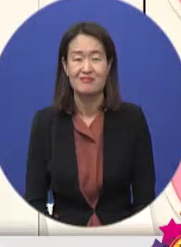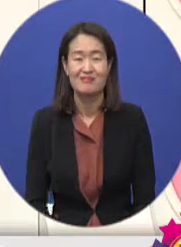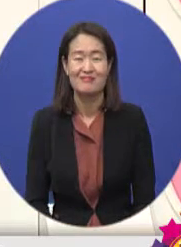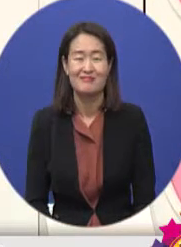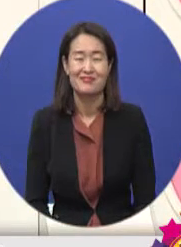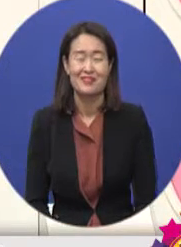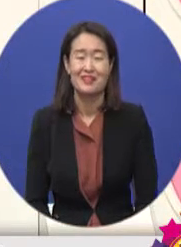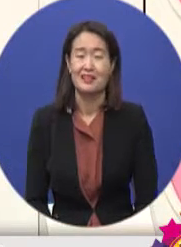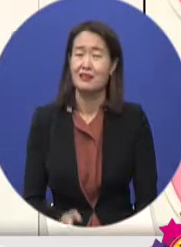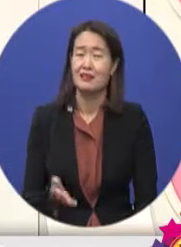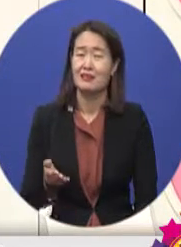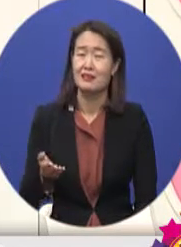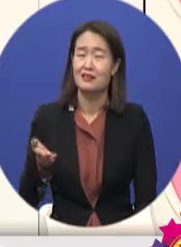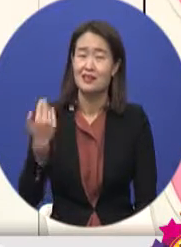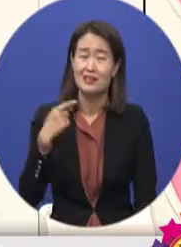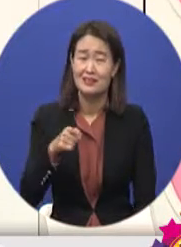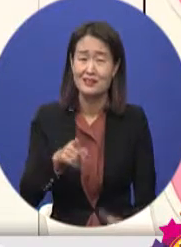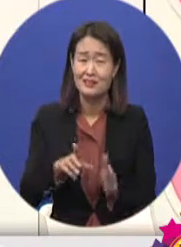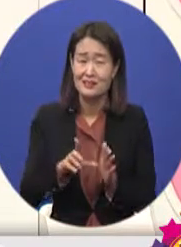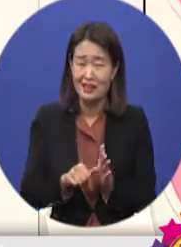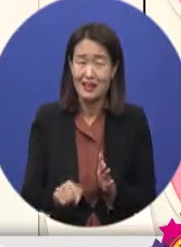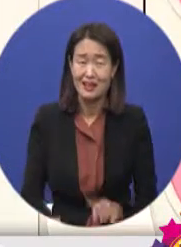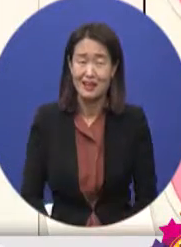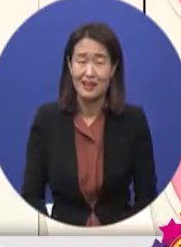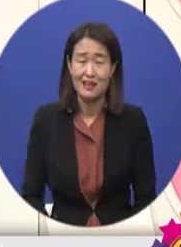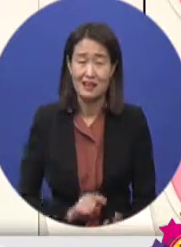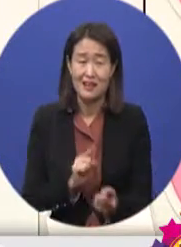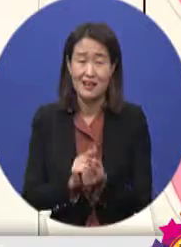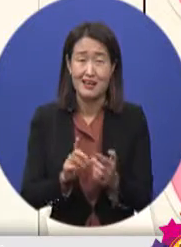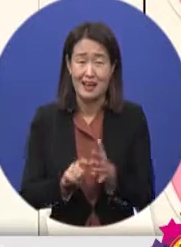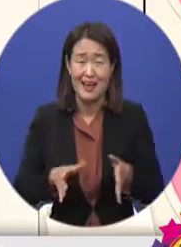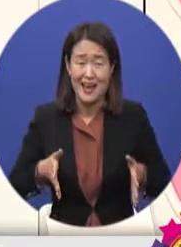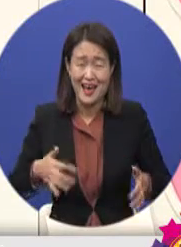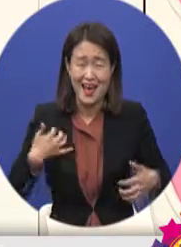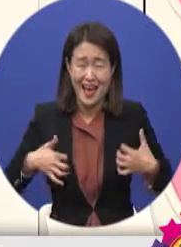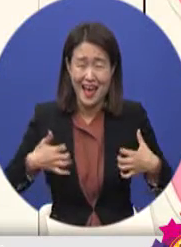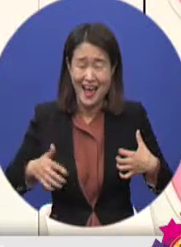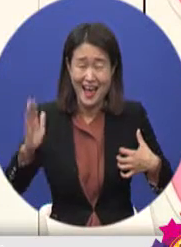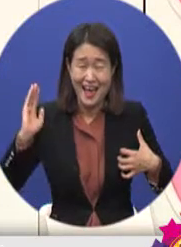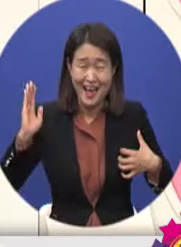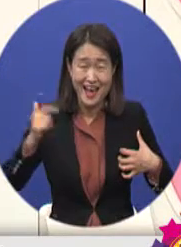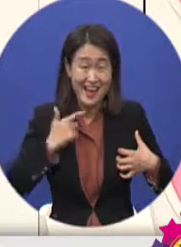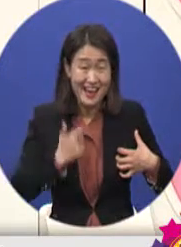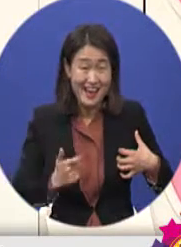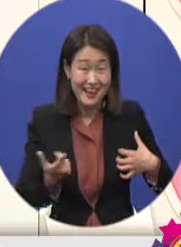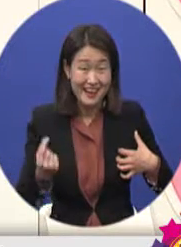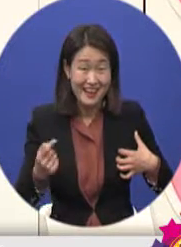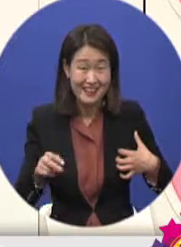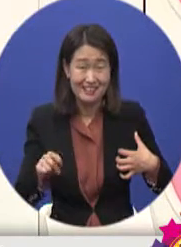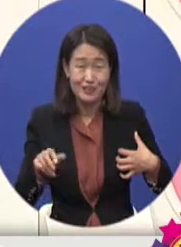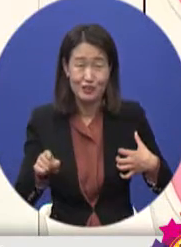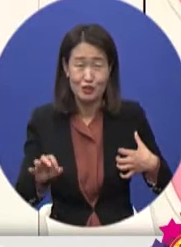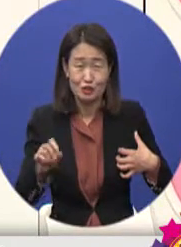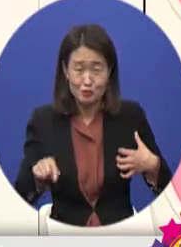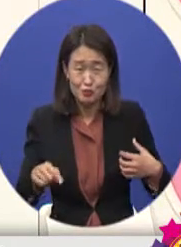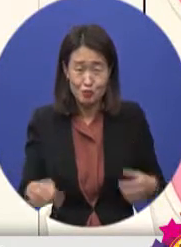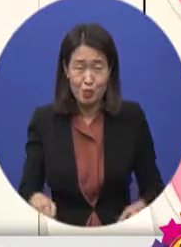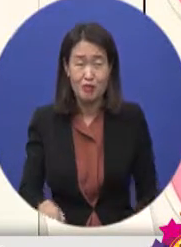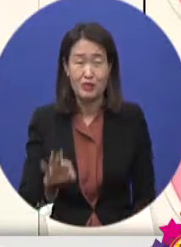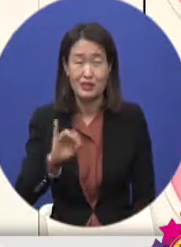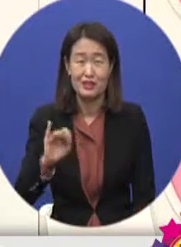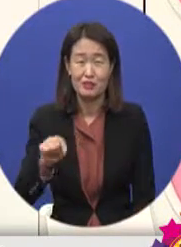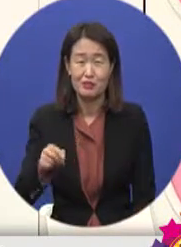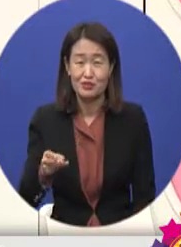응. 아유, 그때. 응. 그때 우리 갔을 때 재미난 얘기 해 주셨잖아. 아, 그런 게 서정원은 어떻고